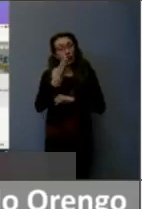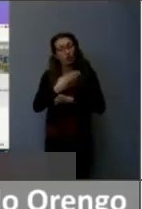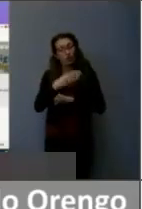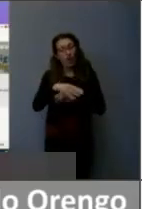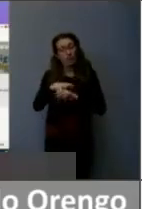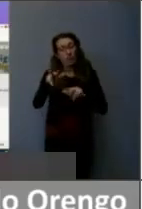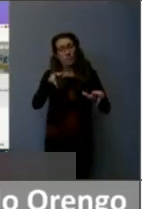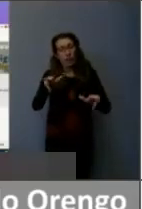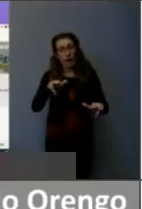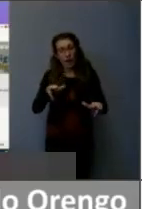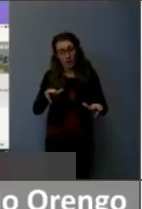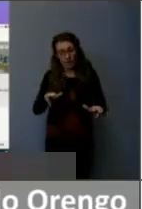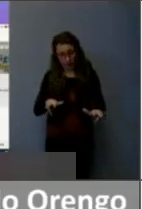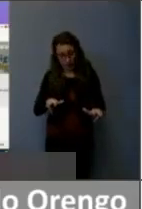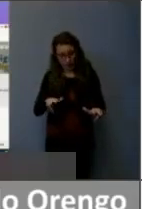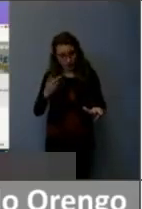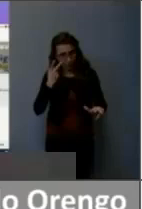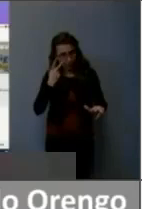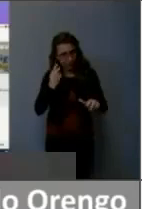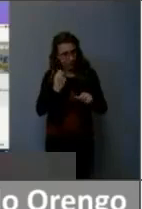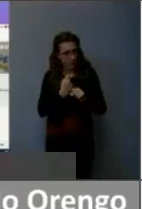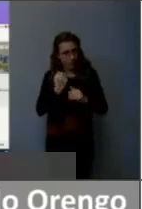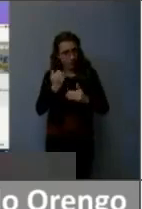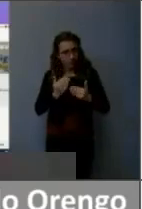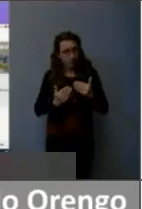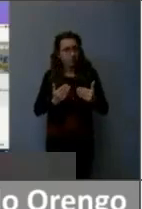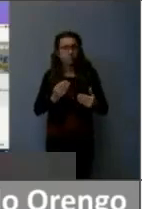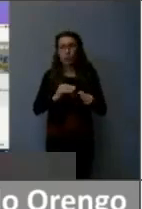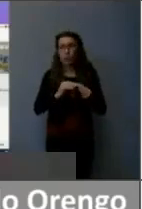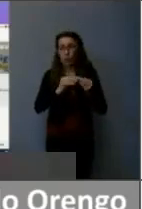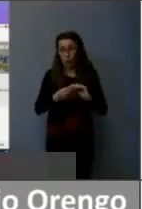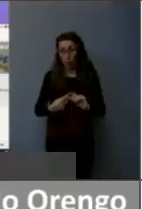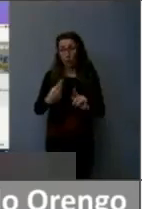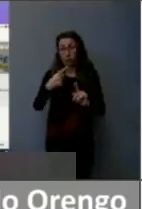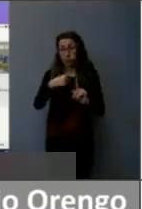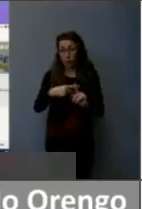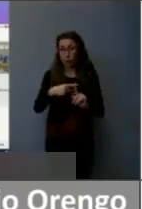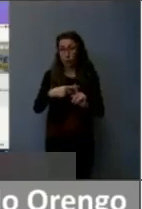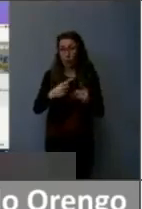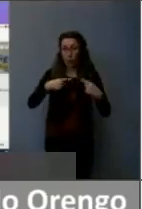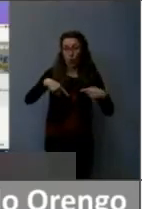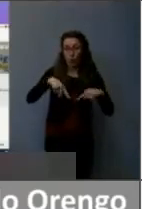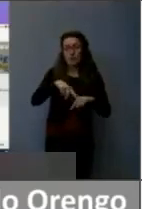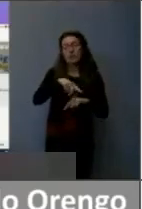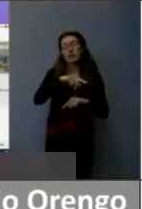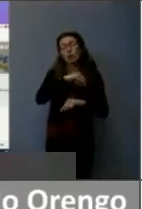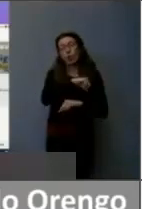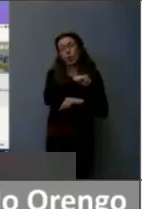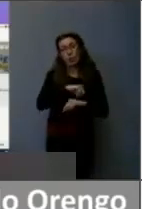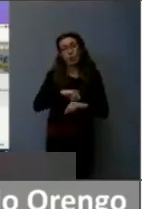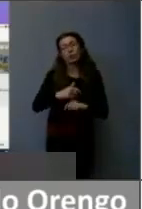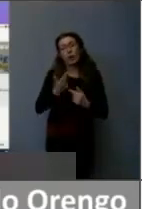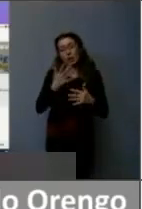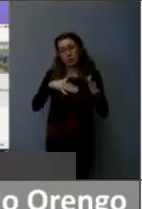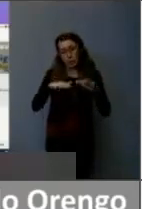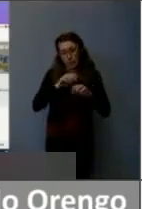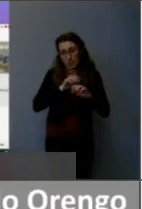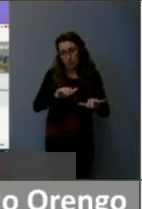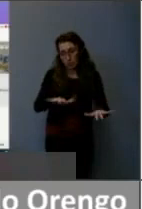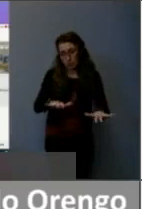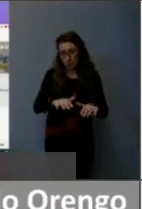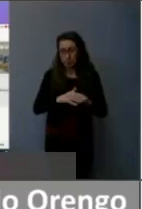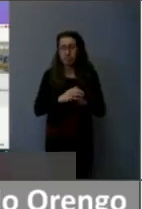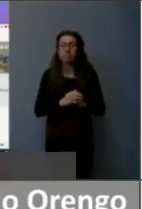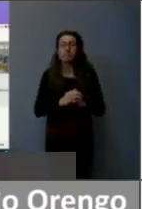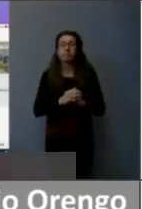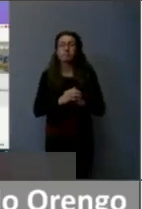riferirne l'esito annualmente al Consiglio Comunale. Quindi